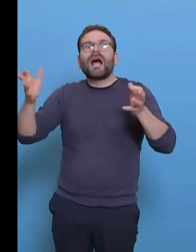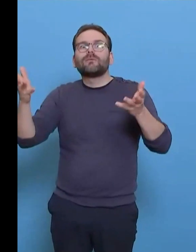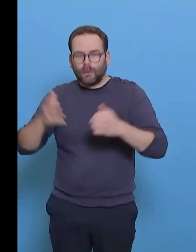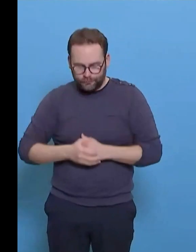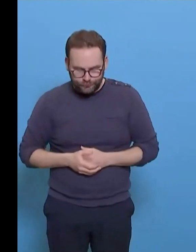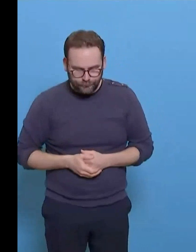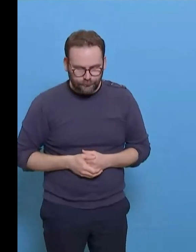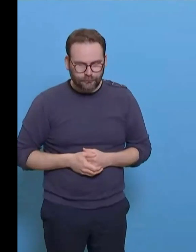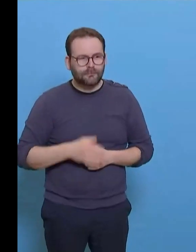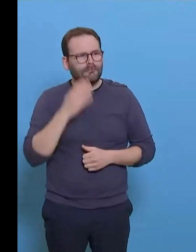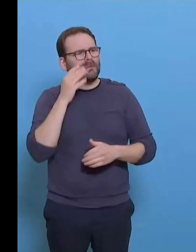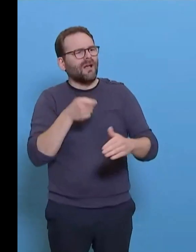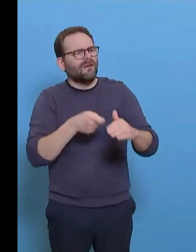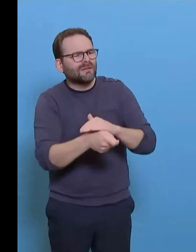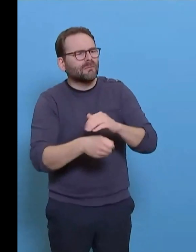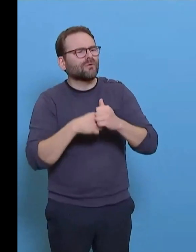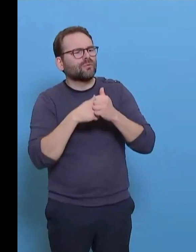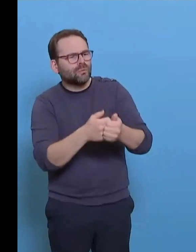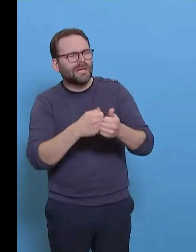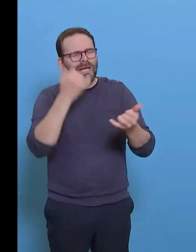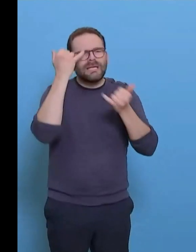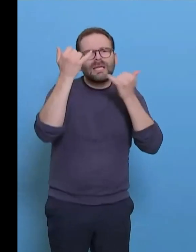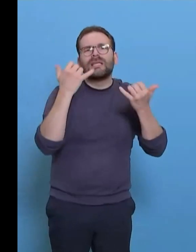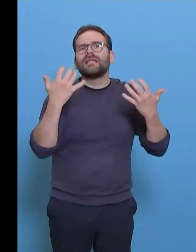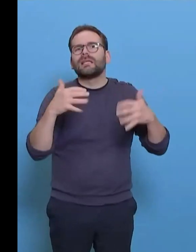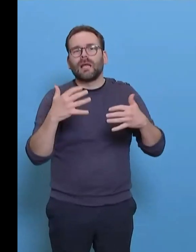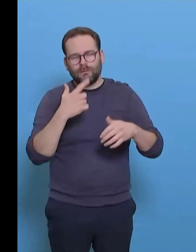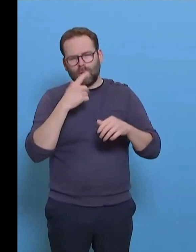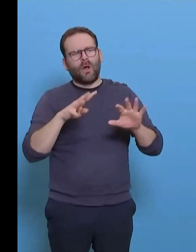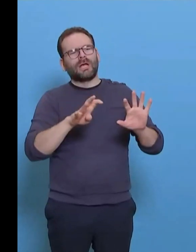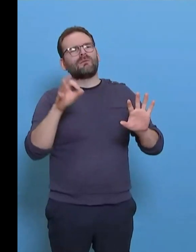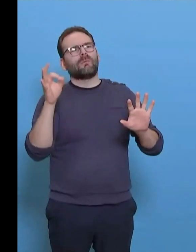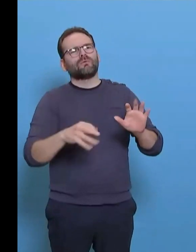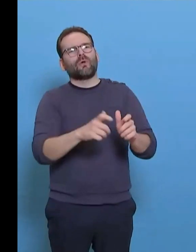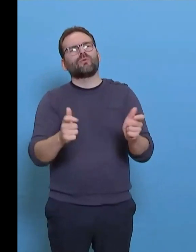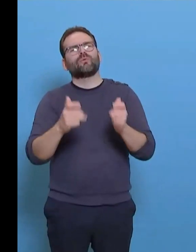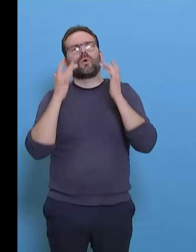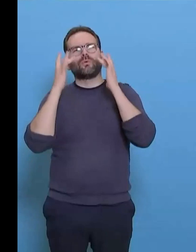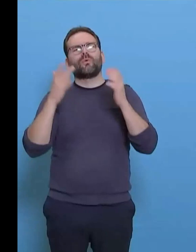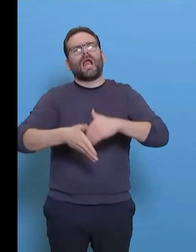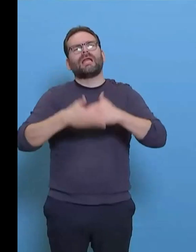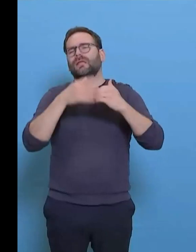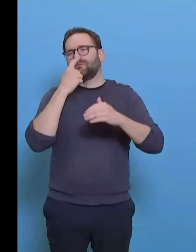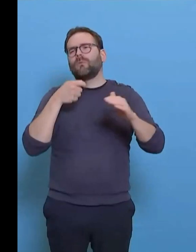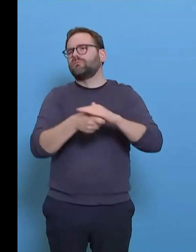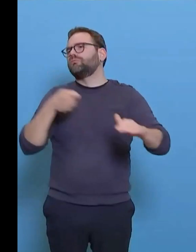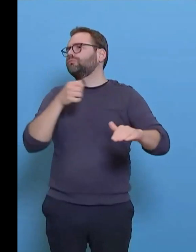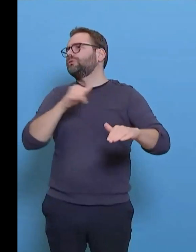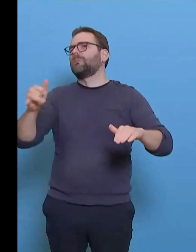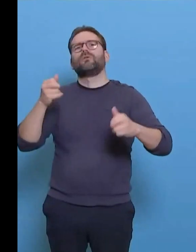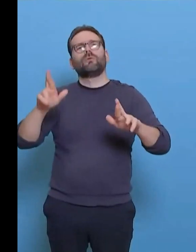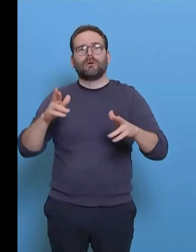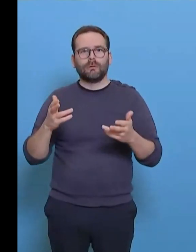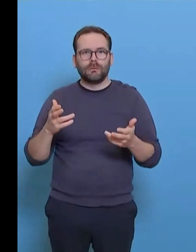avions financé en fonction de parti pris idéologique, il y a 90% des structures culturelles aidées que nous n'aurions jamais